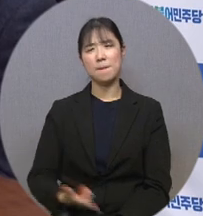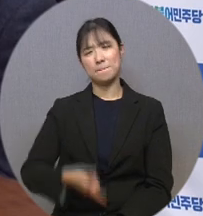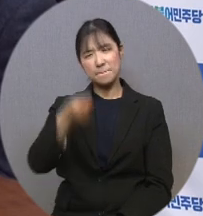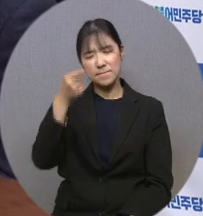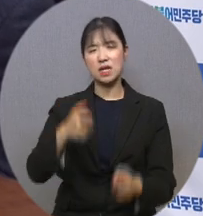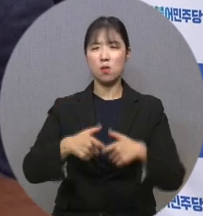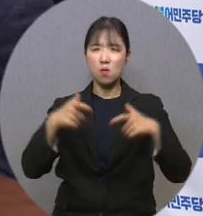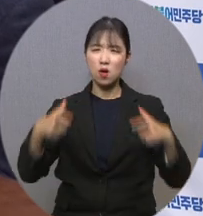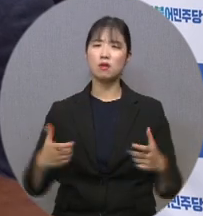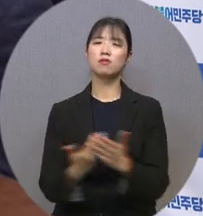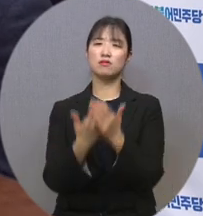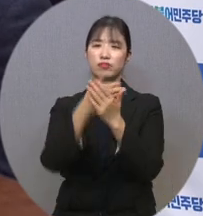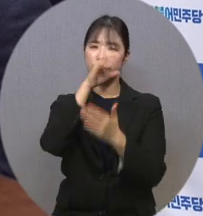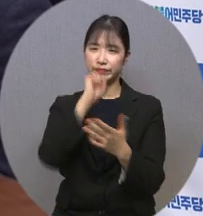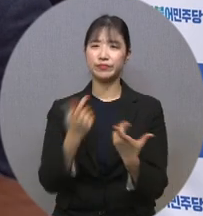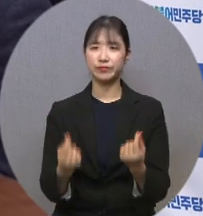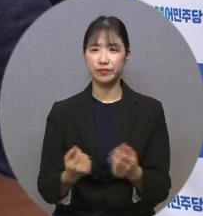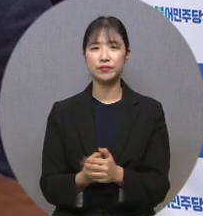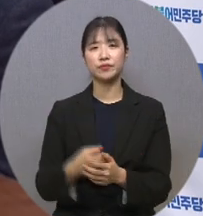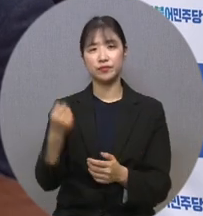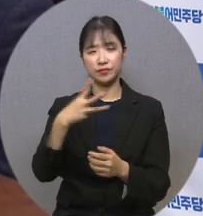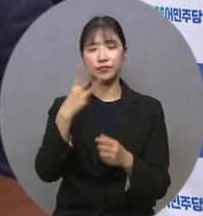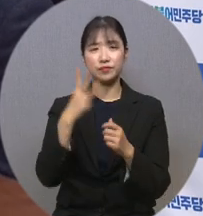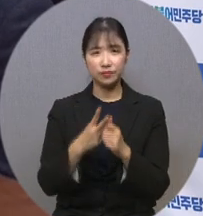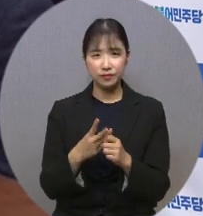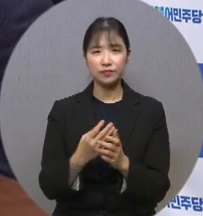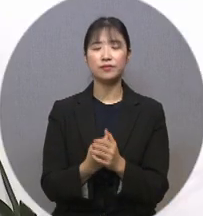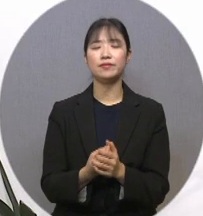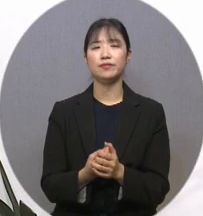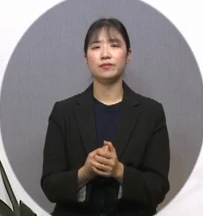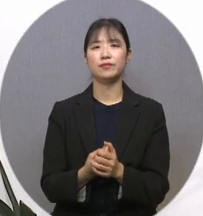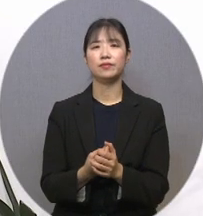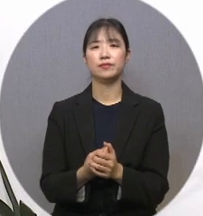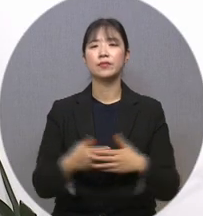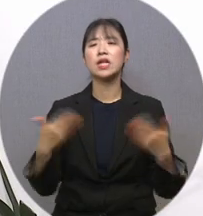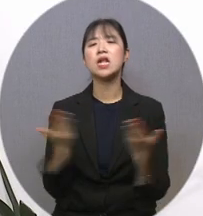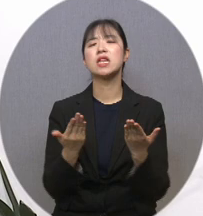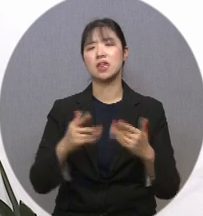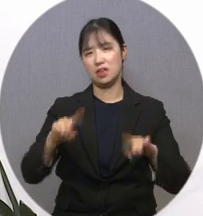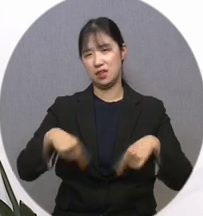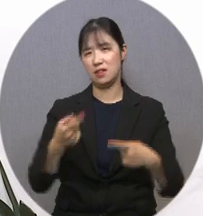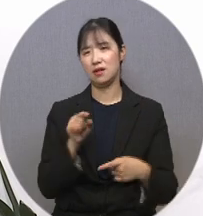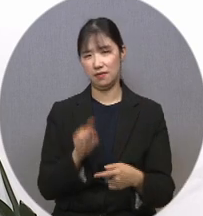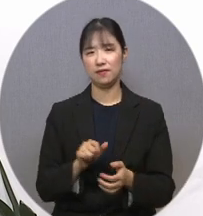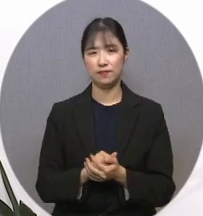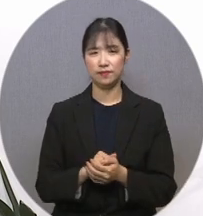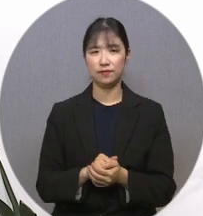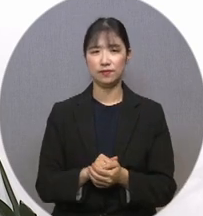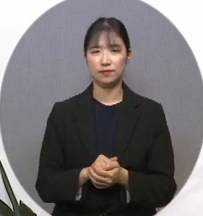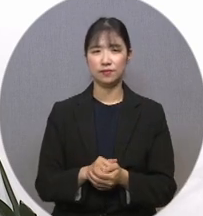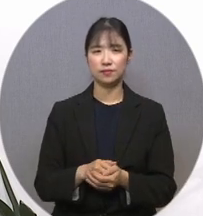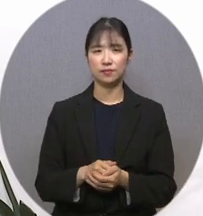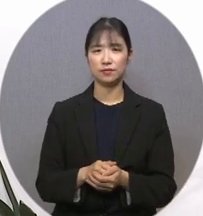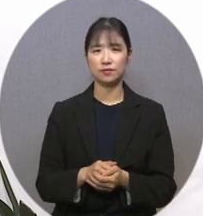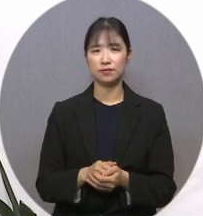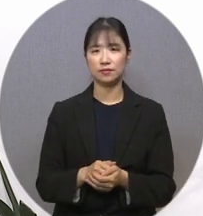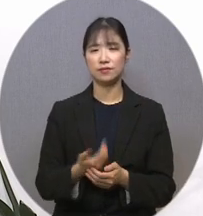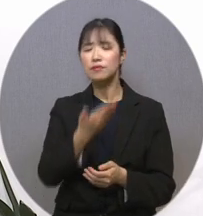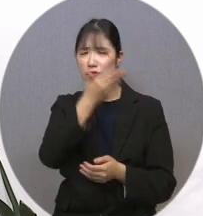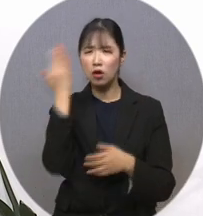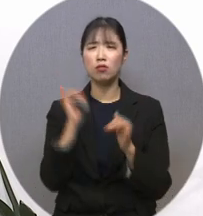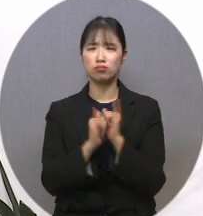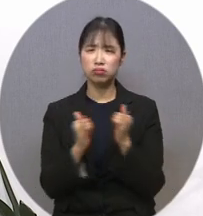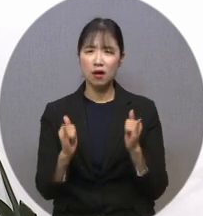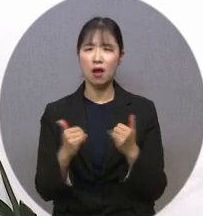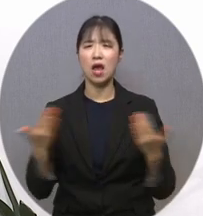돼야 되겠다라고 생각됩니다. 그리고 세 번째로는 일자리입니다. 다른 분